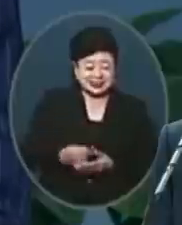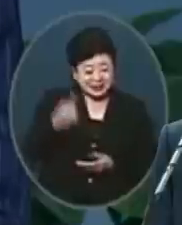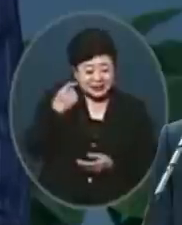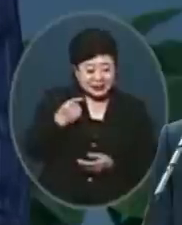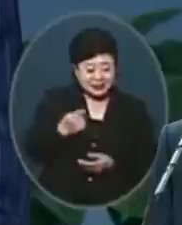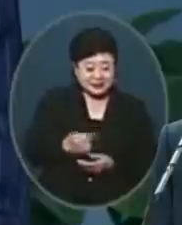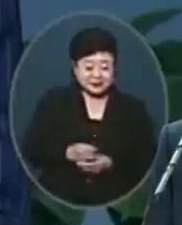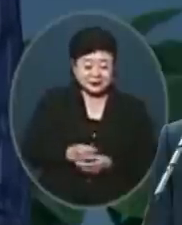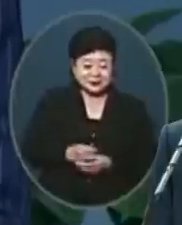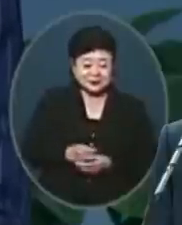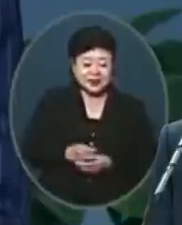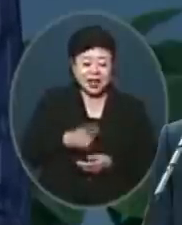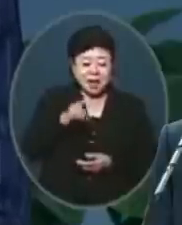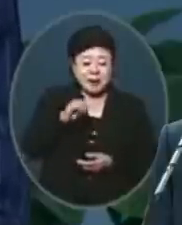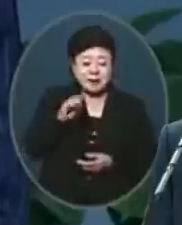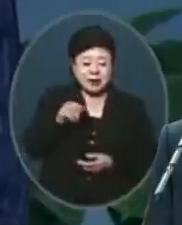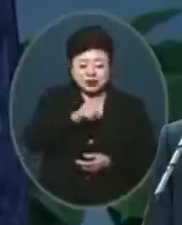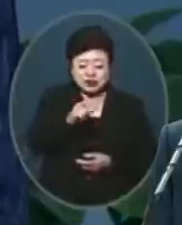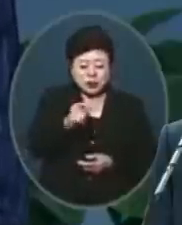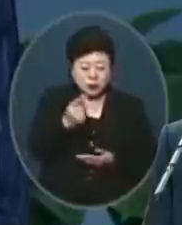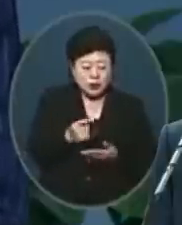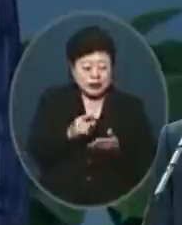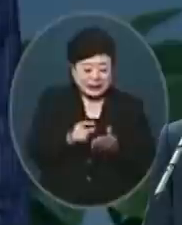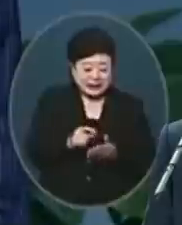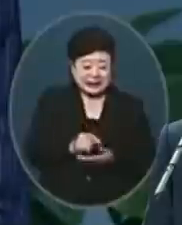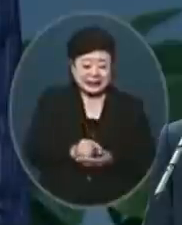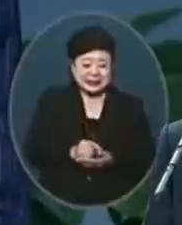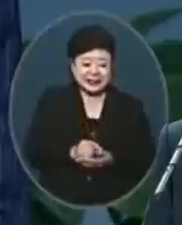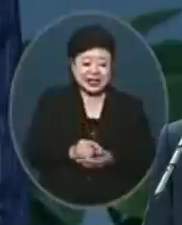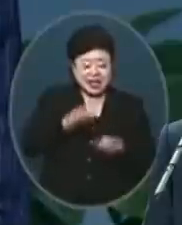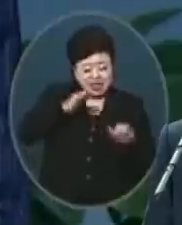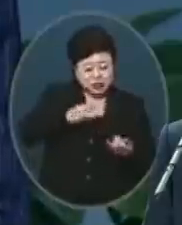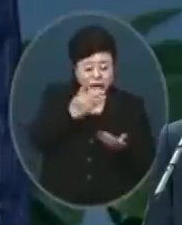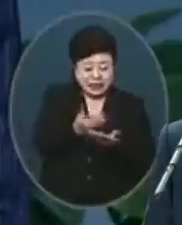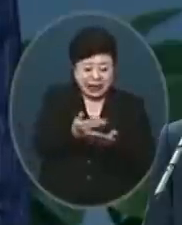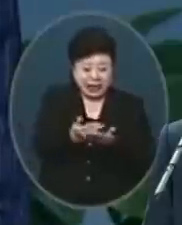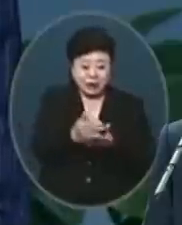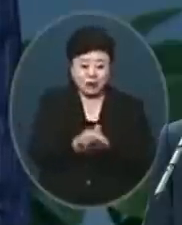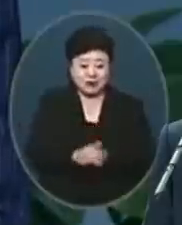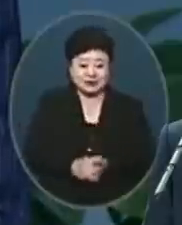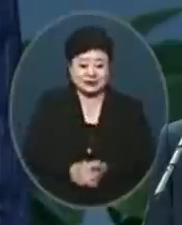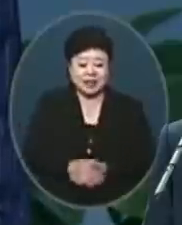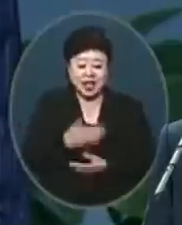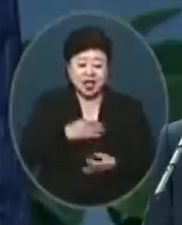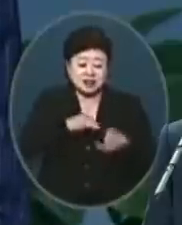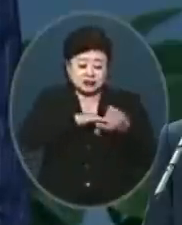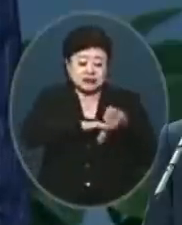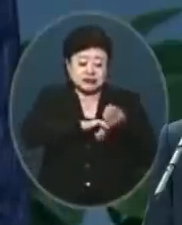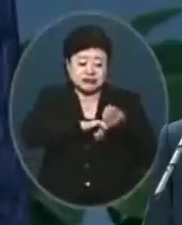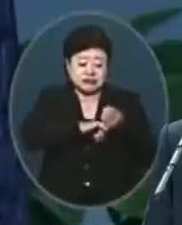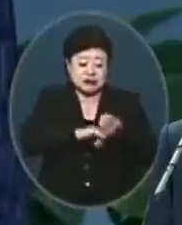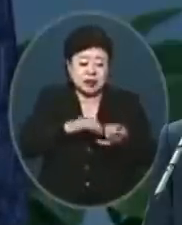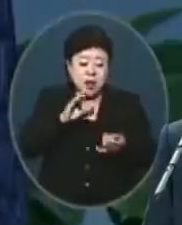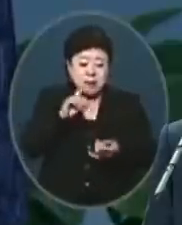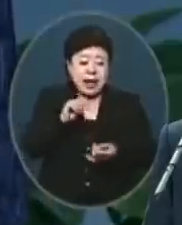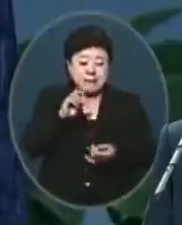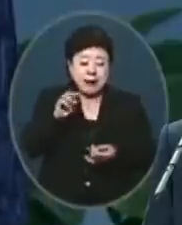그러니까 지금은 만분을 적어올 테니까 나를 기도해 주십시오. 그러면요 만분